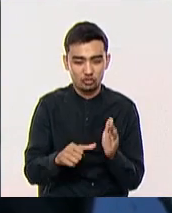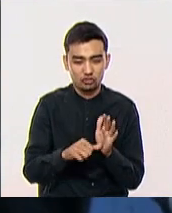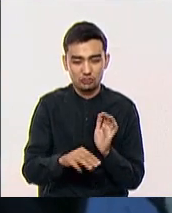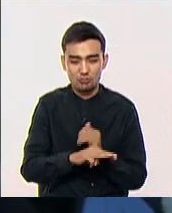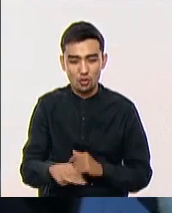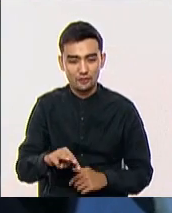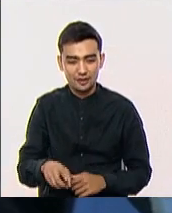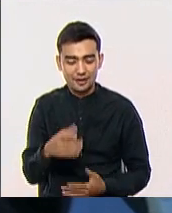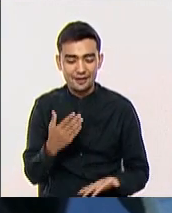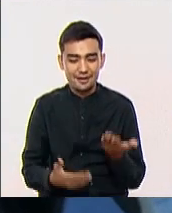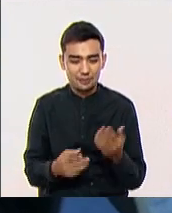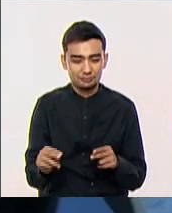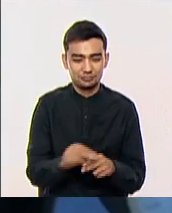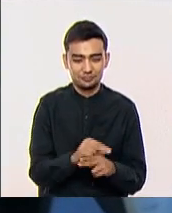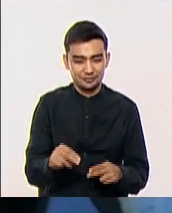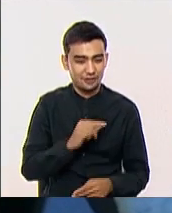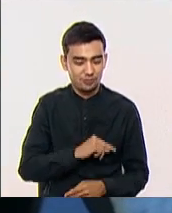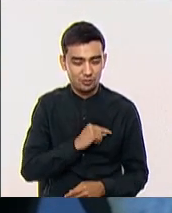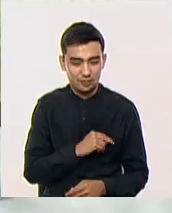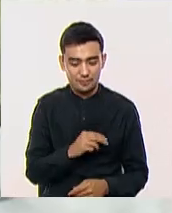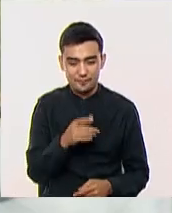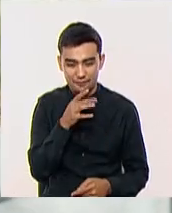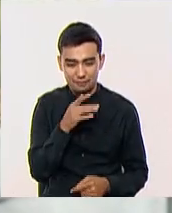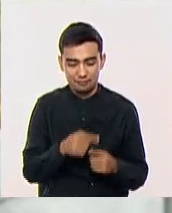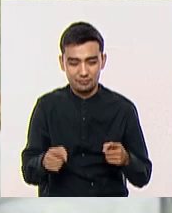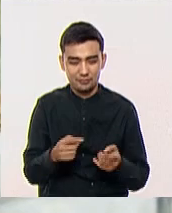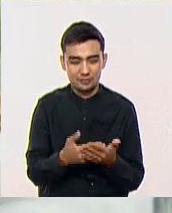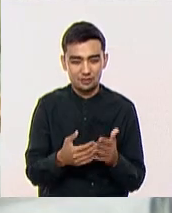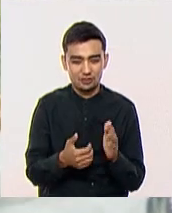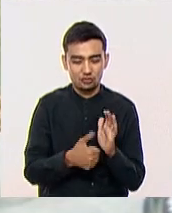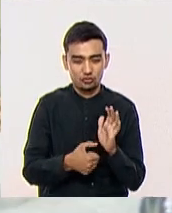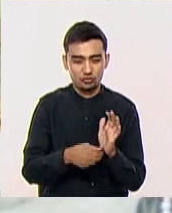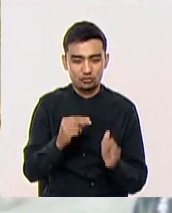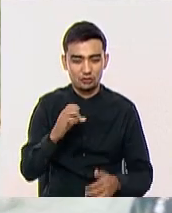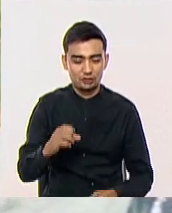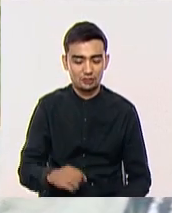миллионов тенге, либо исправительными работами сроком до 600 часов.